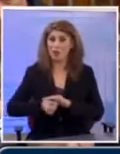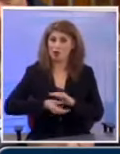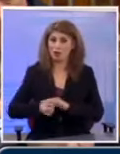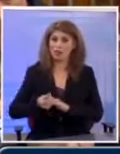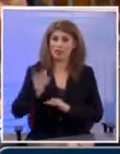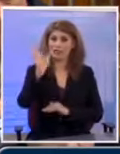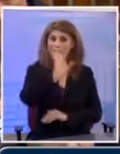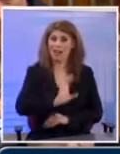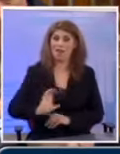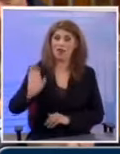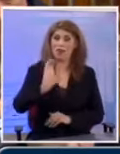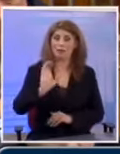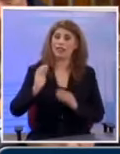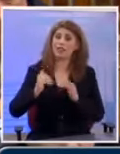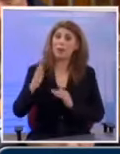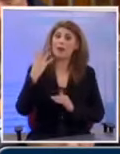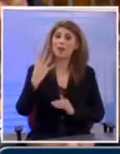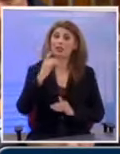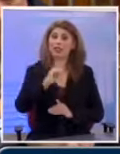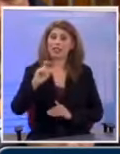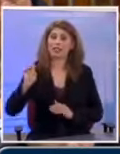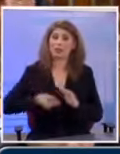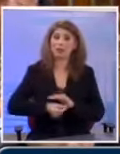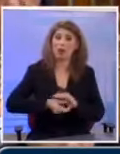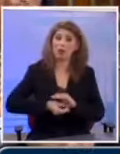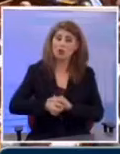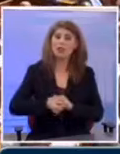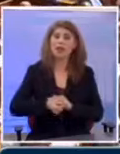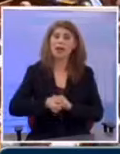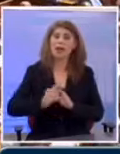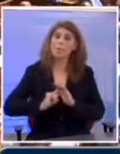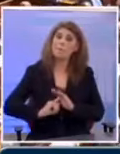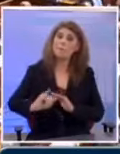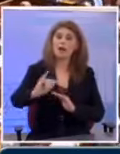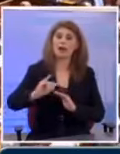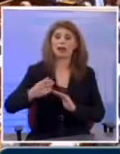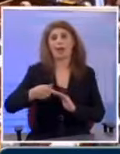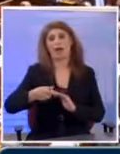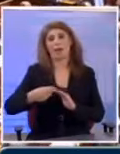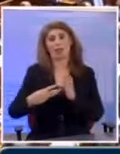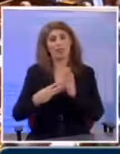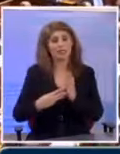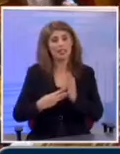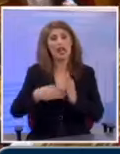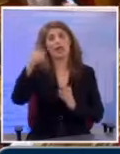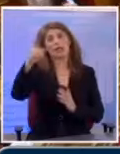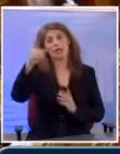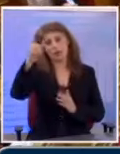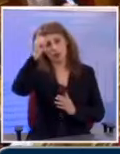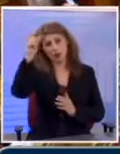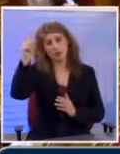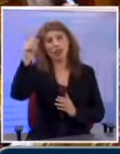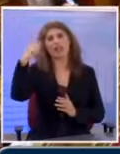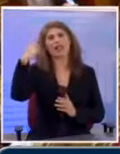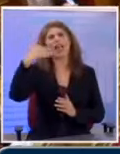στην Ευρώπη και πάνω από 4 εκατομμύρια πρόσφυγες μακριά από τη Συρία, στην Τουρκία και στην Ιορδανία. Σοβαρευτείτε